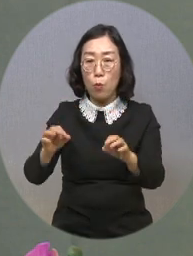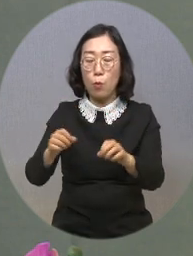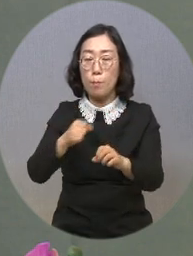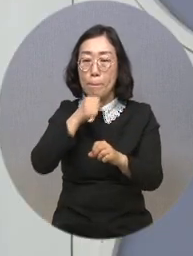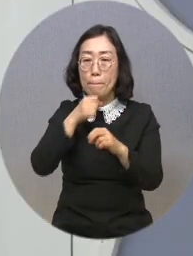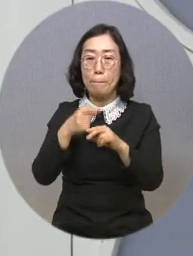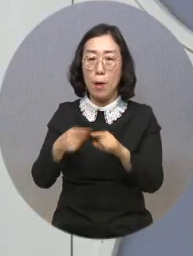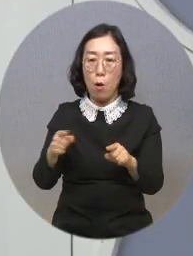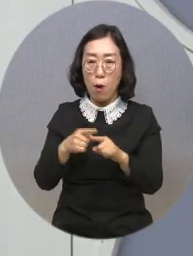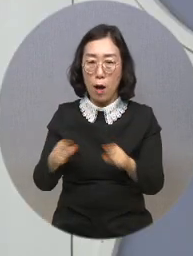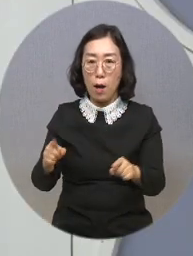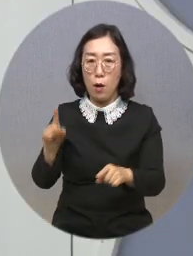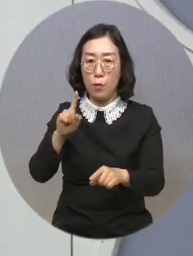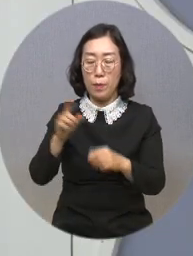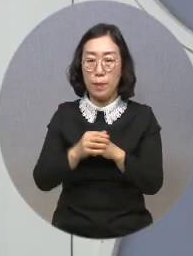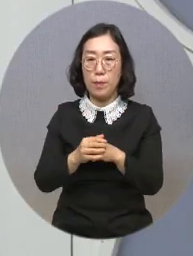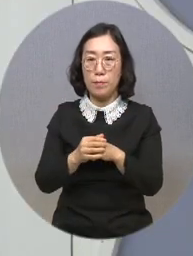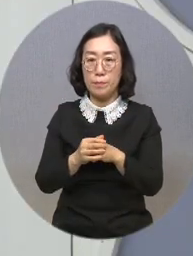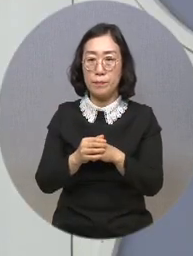평가하십니까?